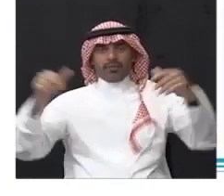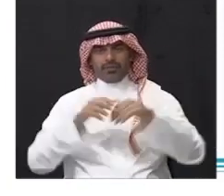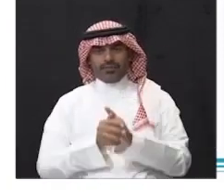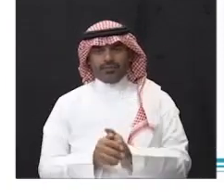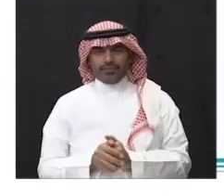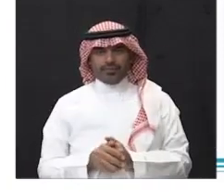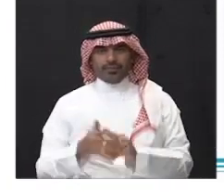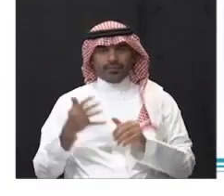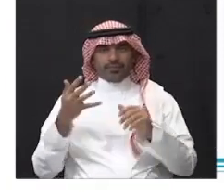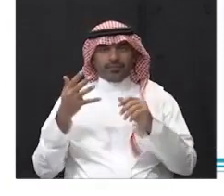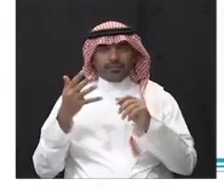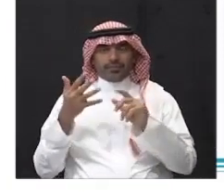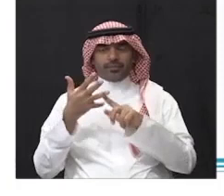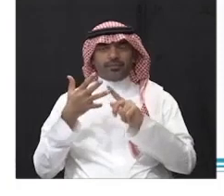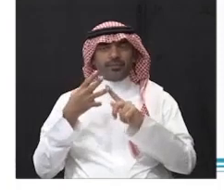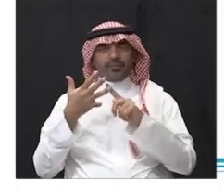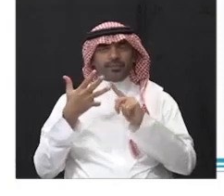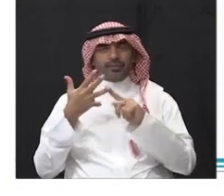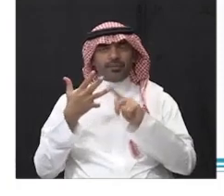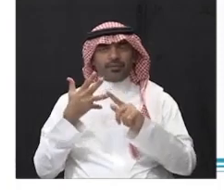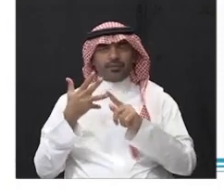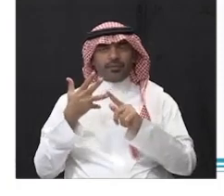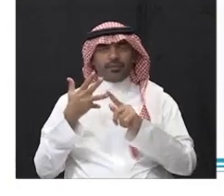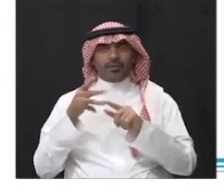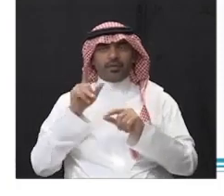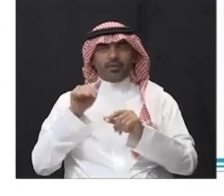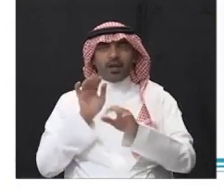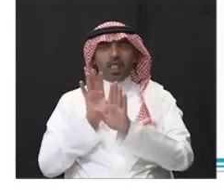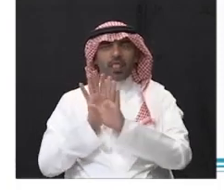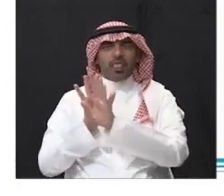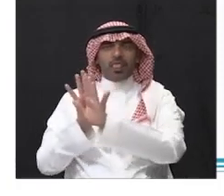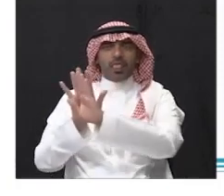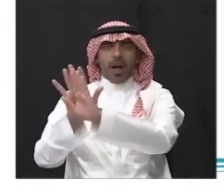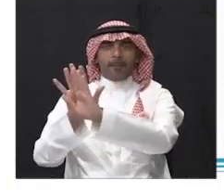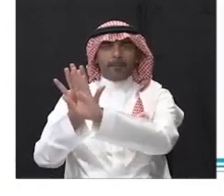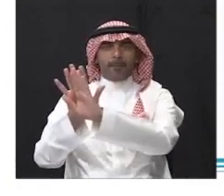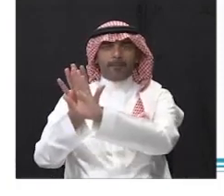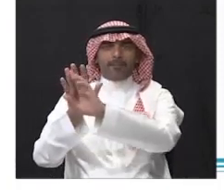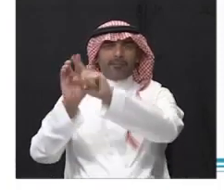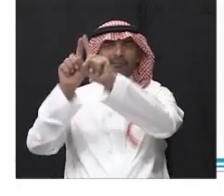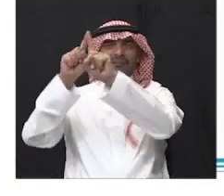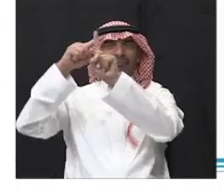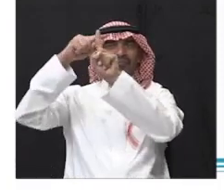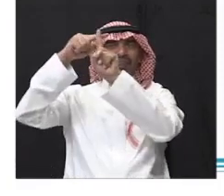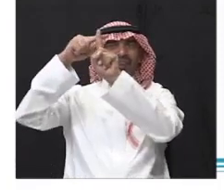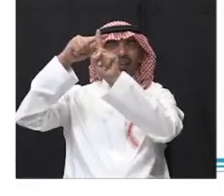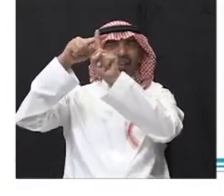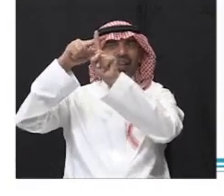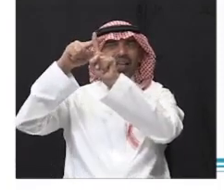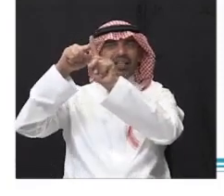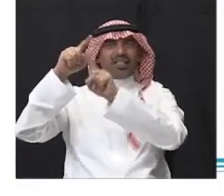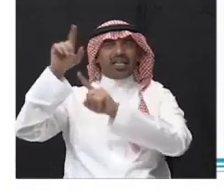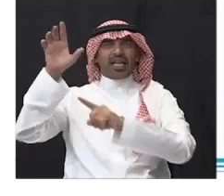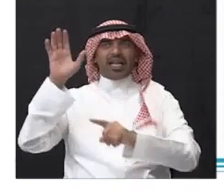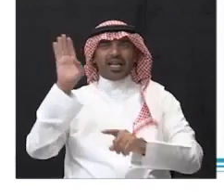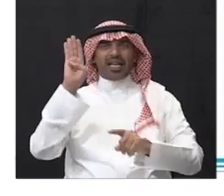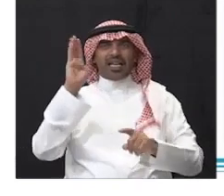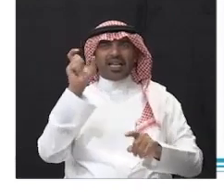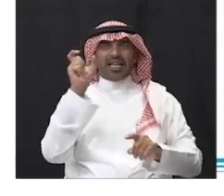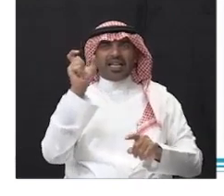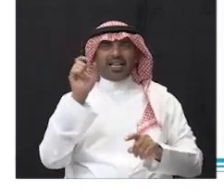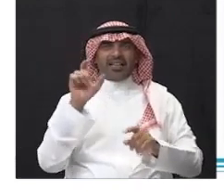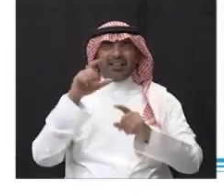رابعاً، دعم الكنيسة الأوروبية والبابا لحركة الكشوف الجغرافية، إذ